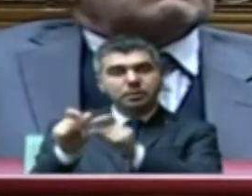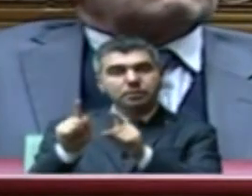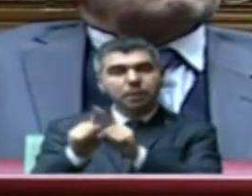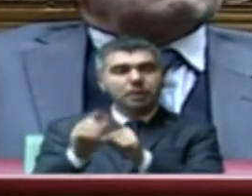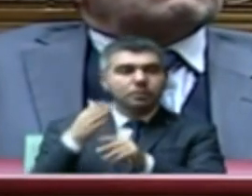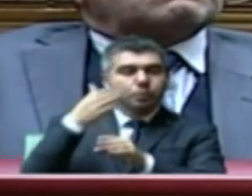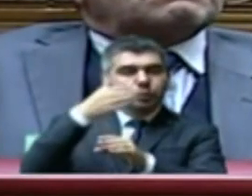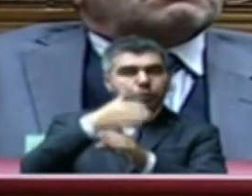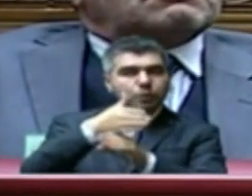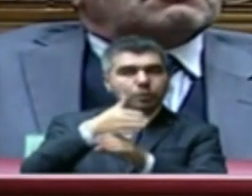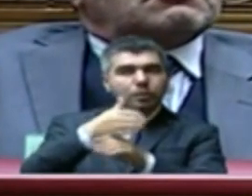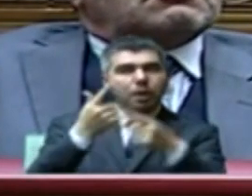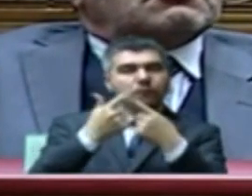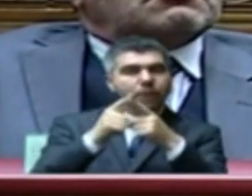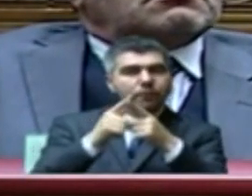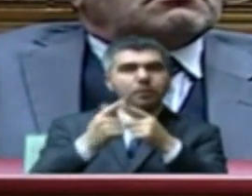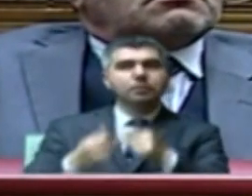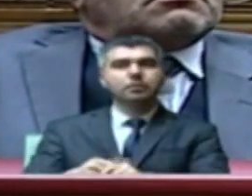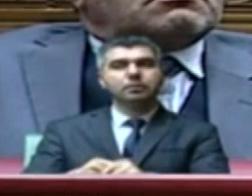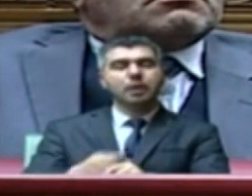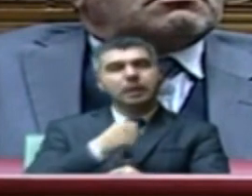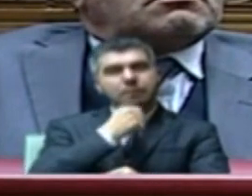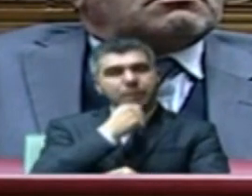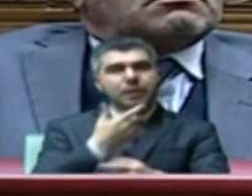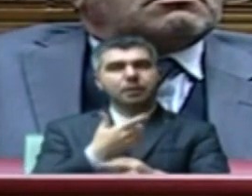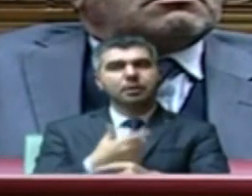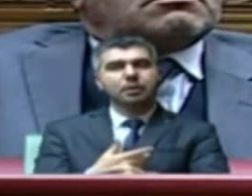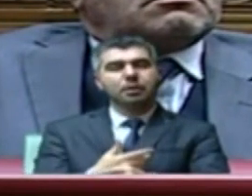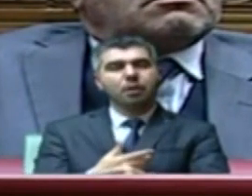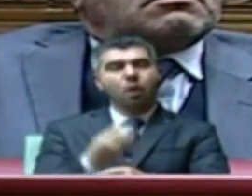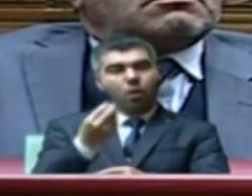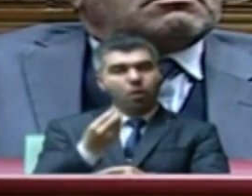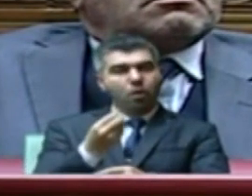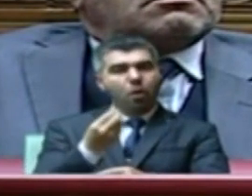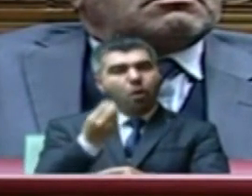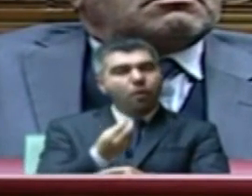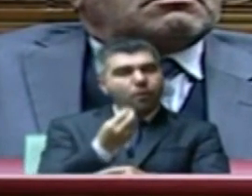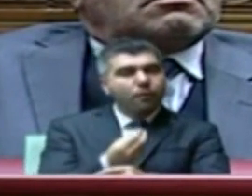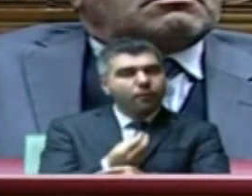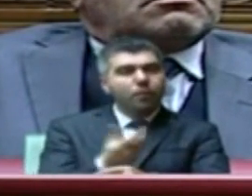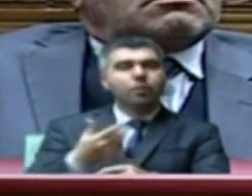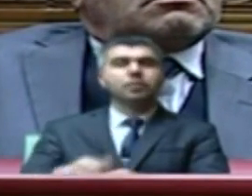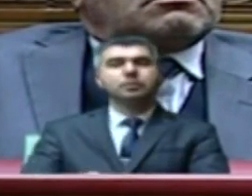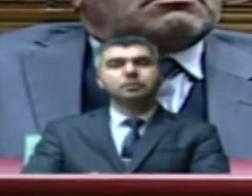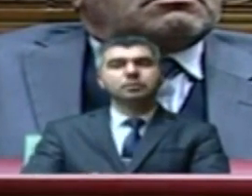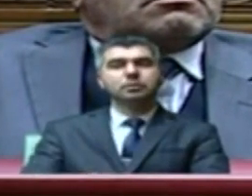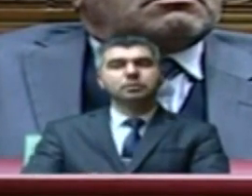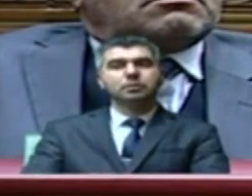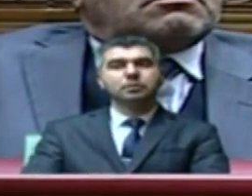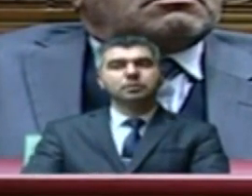المؤسسات بالتعدد ديالها، لا المسنين ولا المعنية بالتمدرس ديال التلاميذ والطلبة